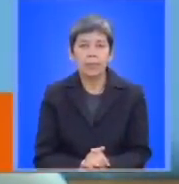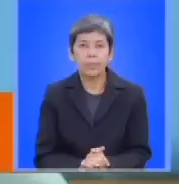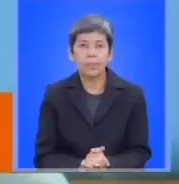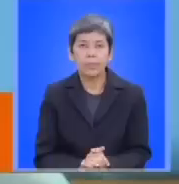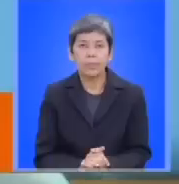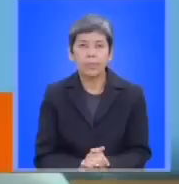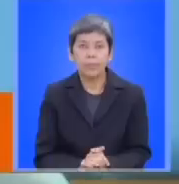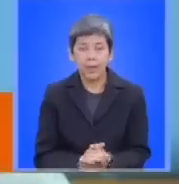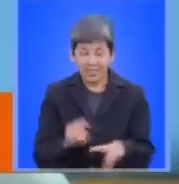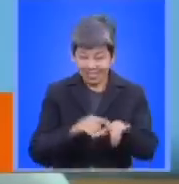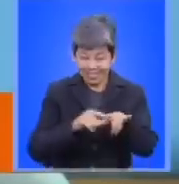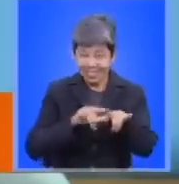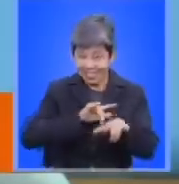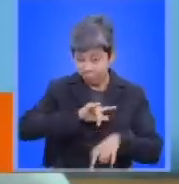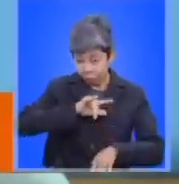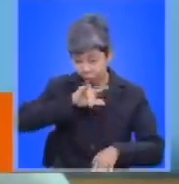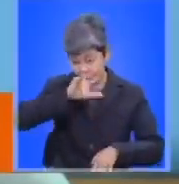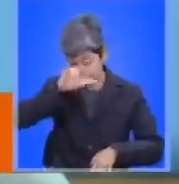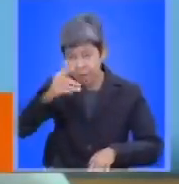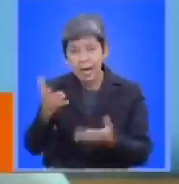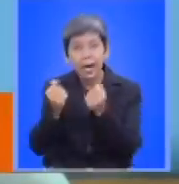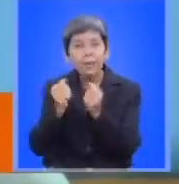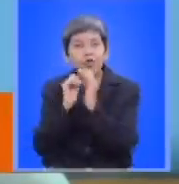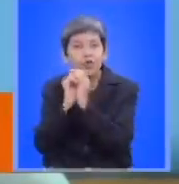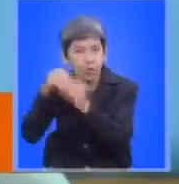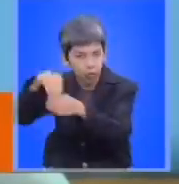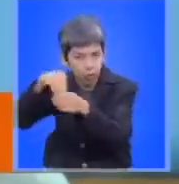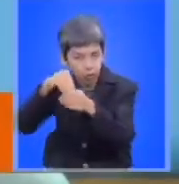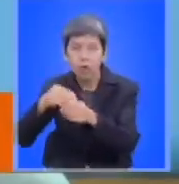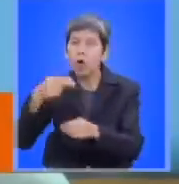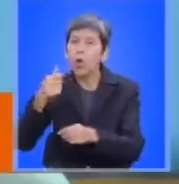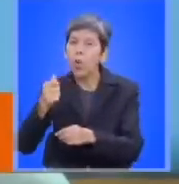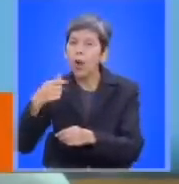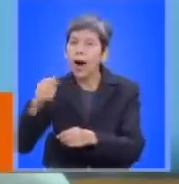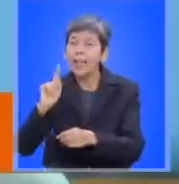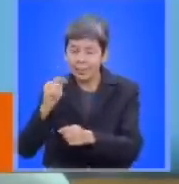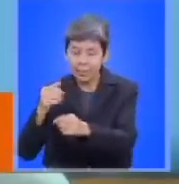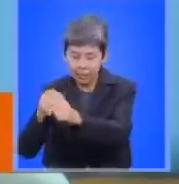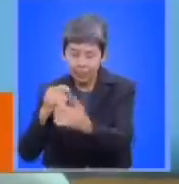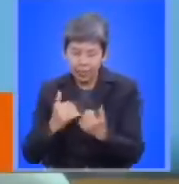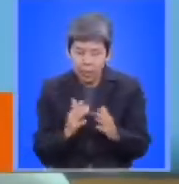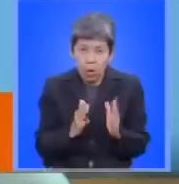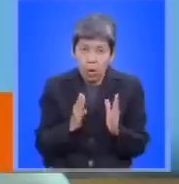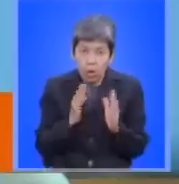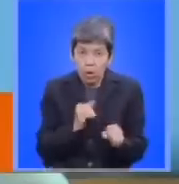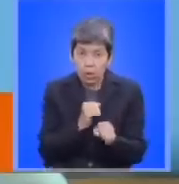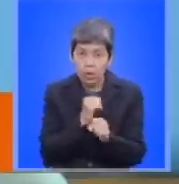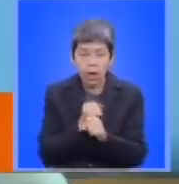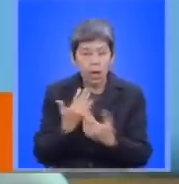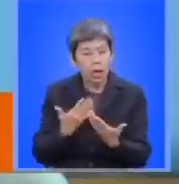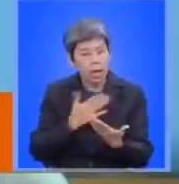ไฟที่ไปรับคนไทยที่อู่ฮั่นก็ณขณะนี้เนี่ยในส่วนที่เป็นของการความ